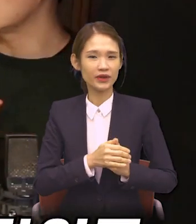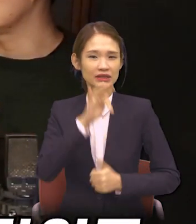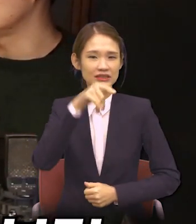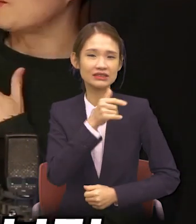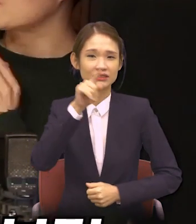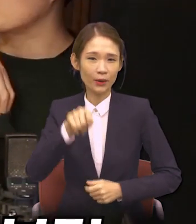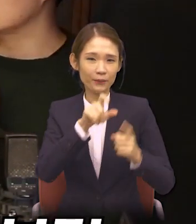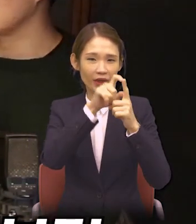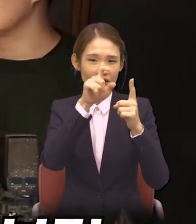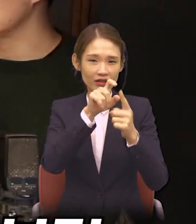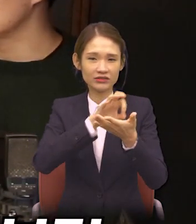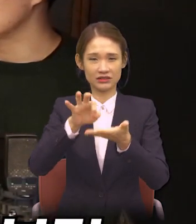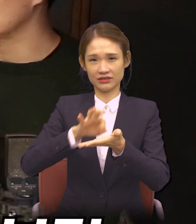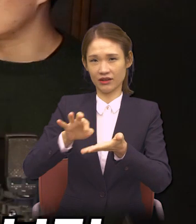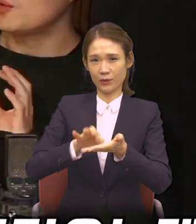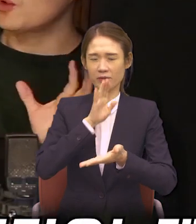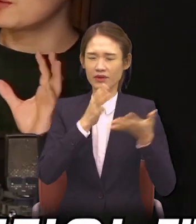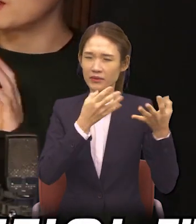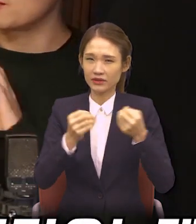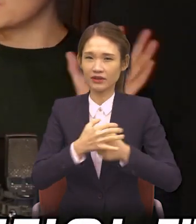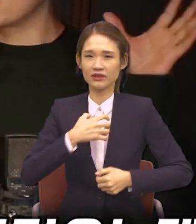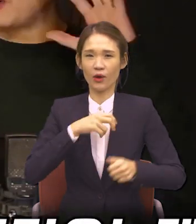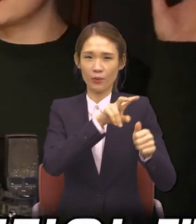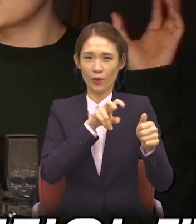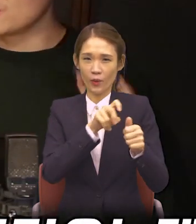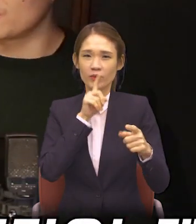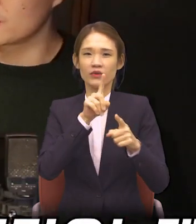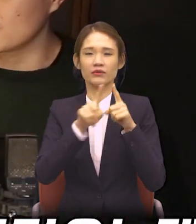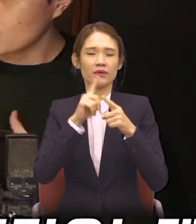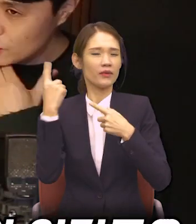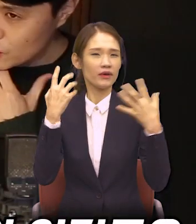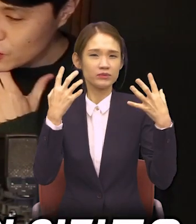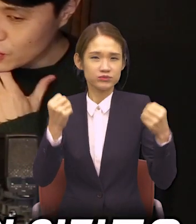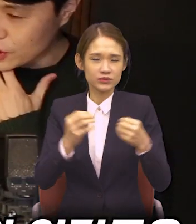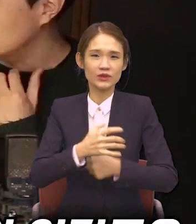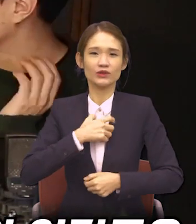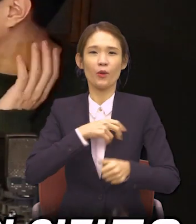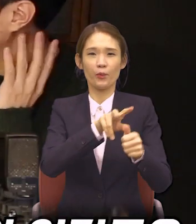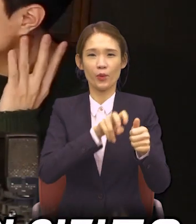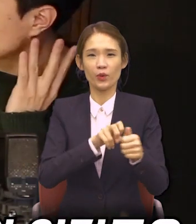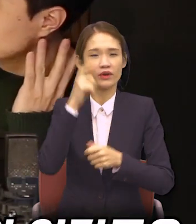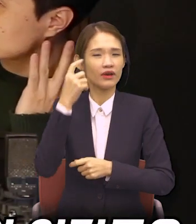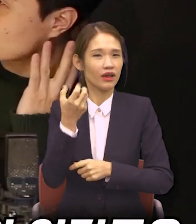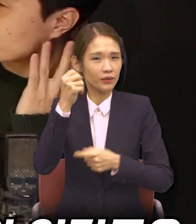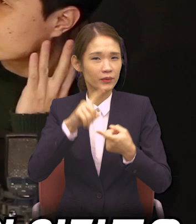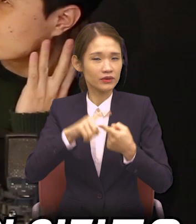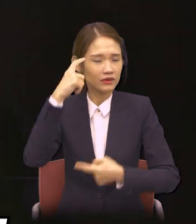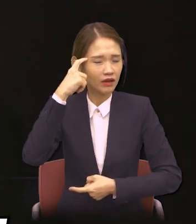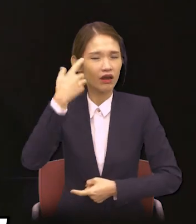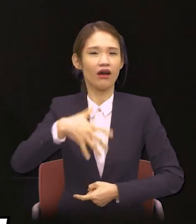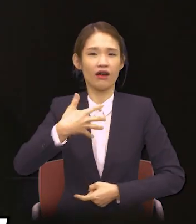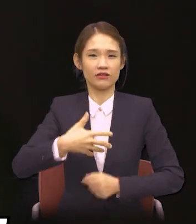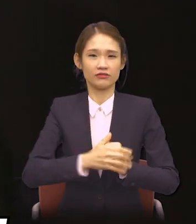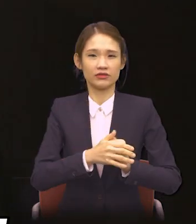이 단어를 아무렇지도 않게 쓰면서부터 혐오란 말이 막 되게 많이 들려오는데 혐오의 개념에 대해서는 생각해 본 적이